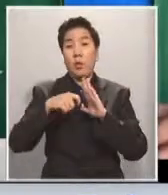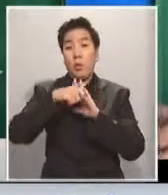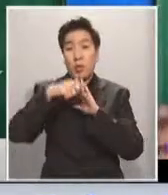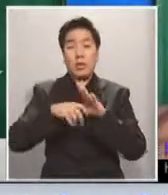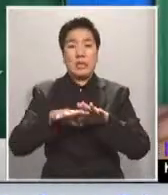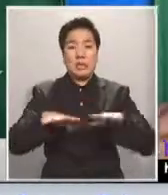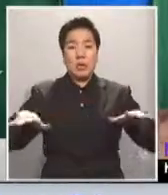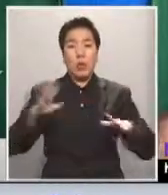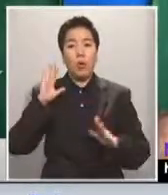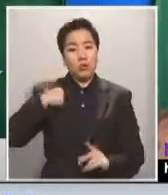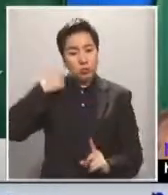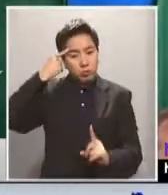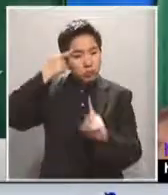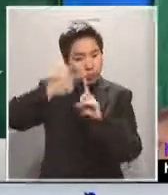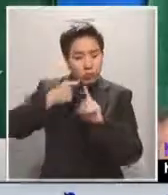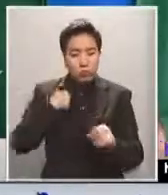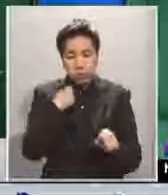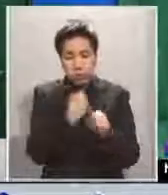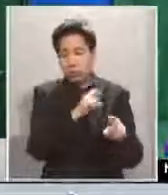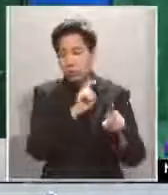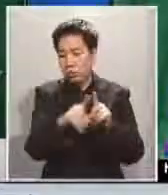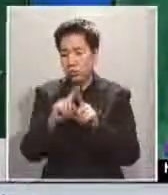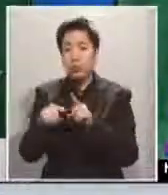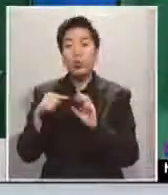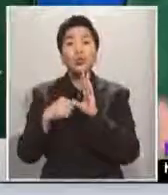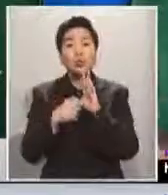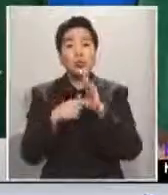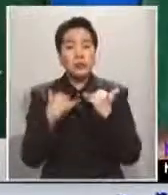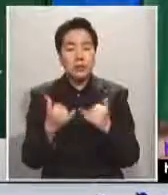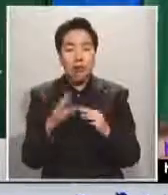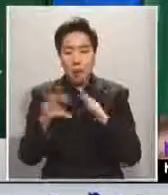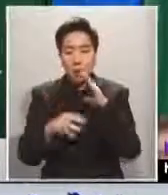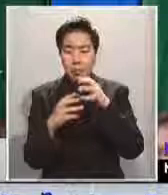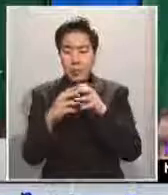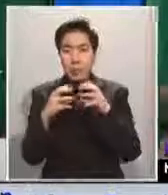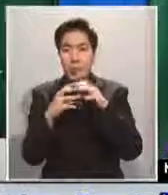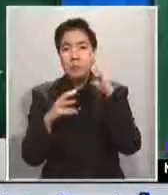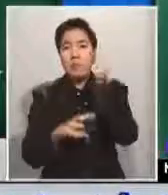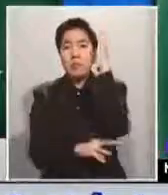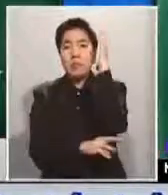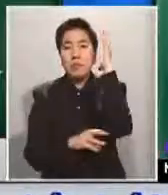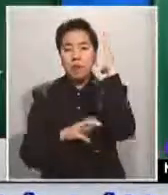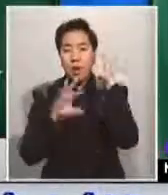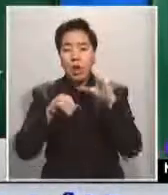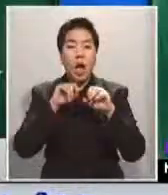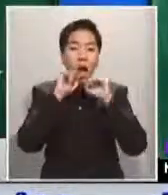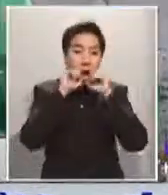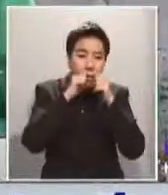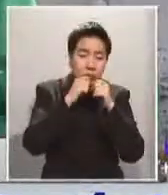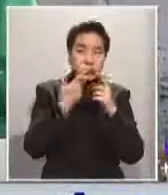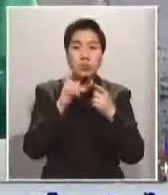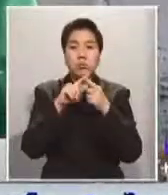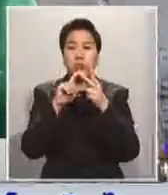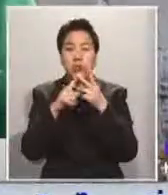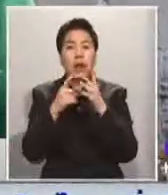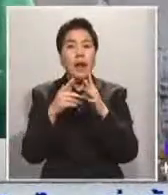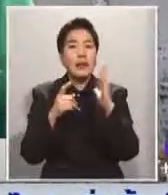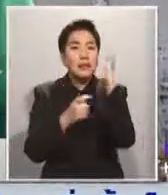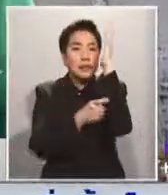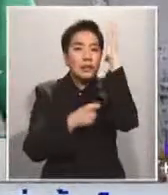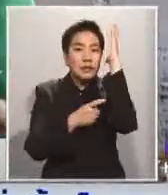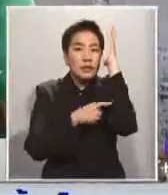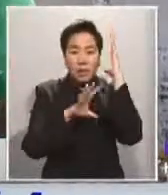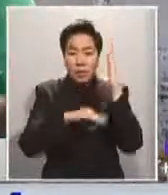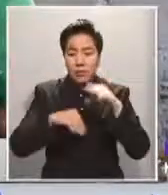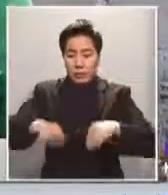ากู้นี่หลากหลายอย่างเช่นที่นี่รวบรวมมันตะบะหลังรวบรวมข้าวโพดรวบรวมยางแผ่น